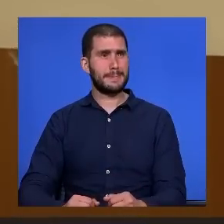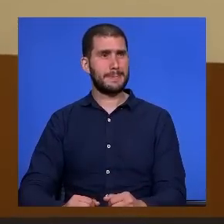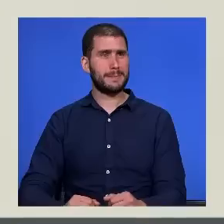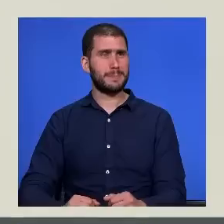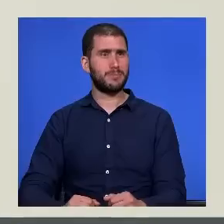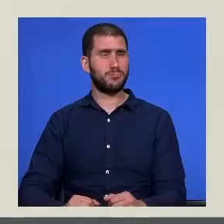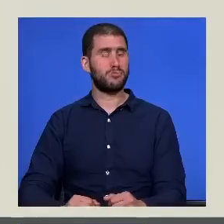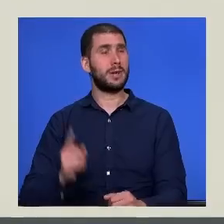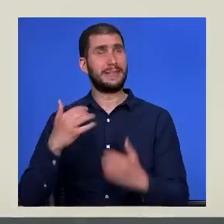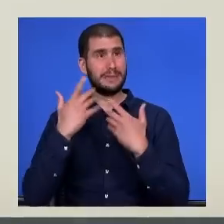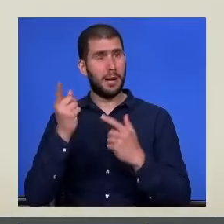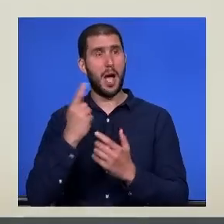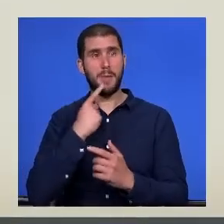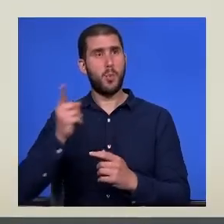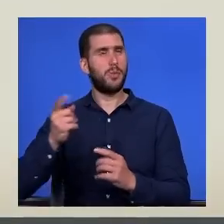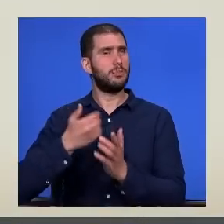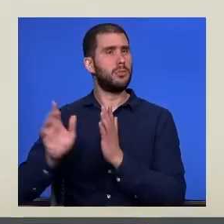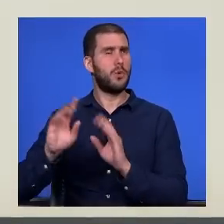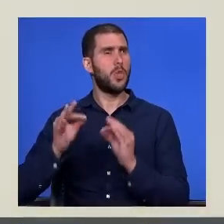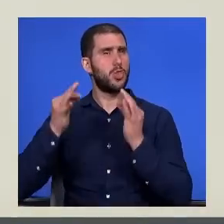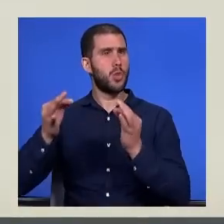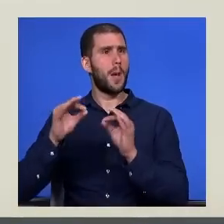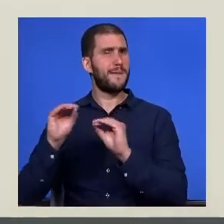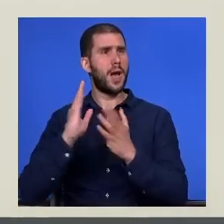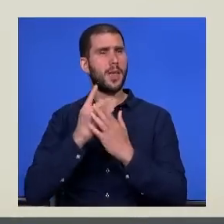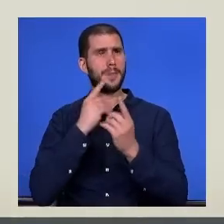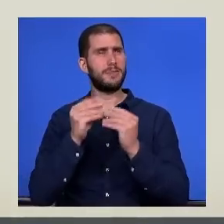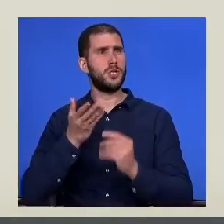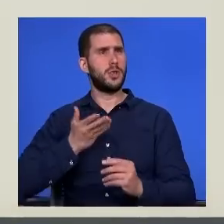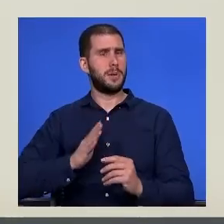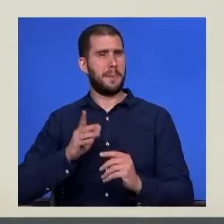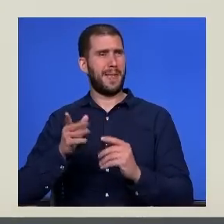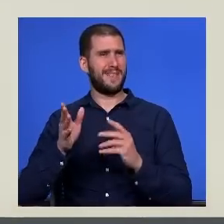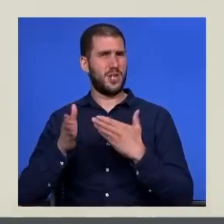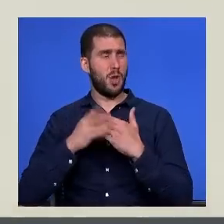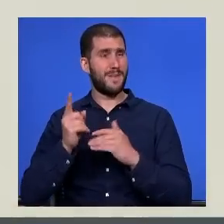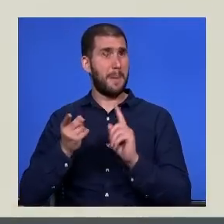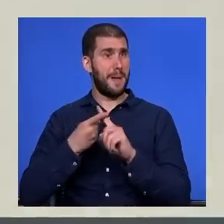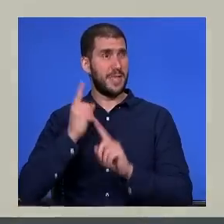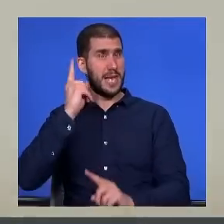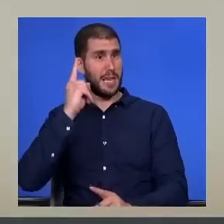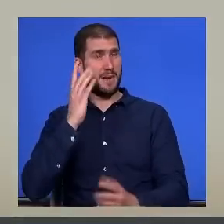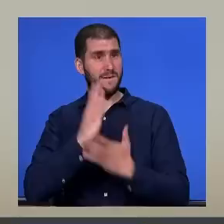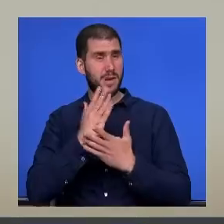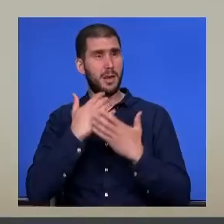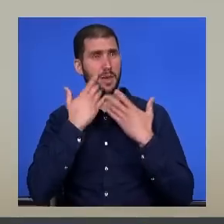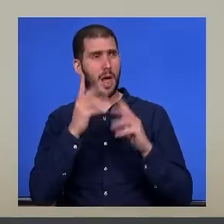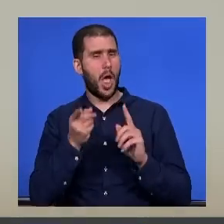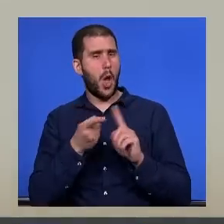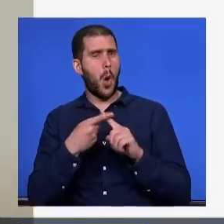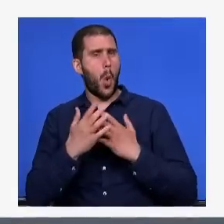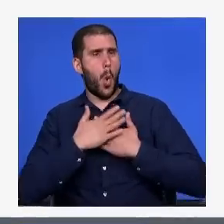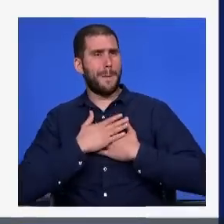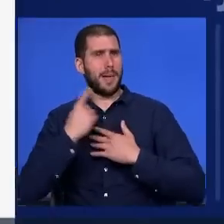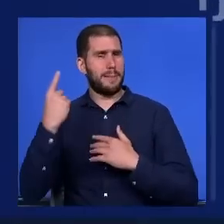הוא סיפר שאמר לה שהוא דוחה את המעבר עד שידבר עם אשתו וביתו, אבל המאהבת אימה לדבריו שתספר להן על